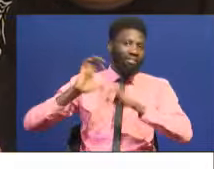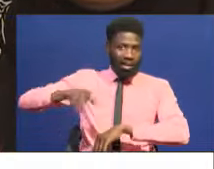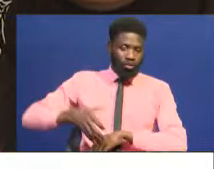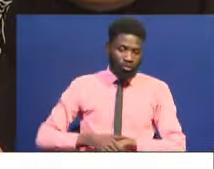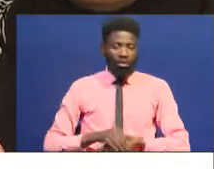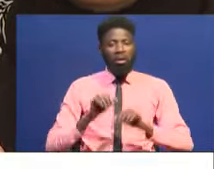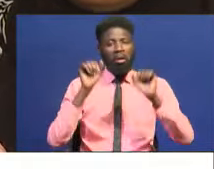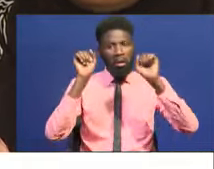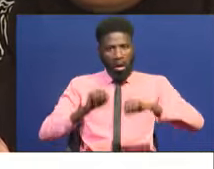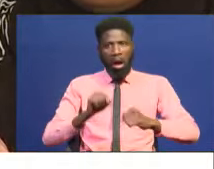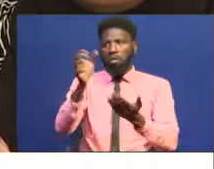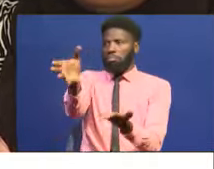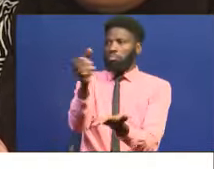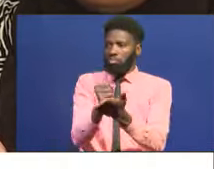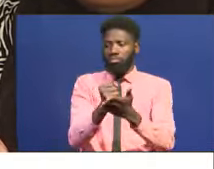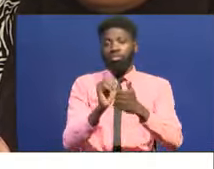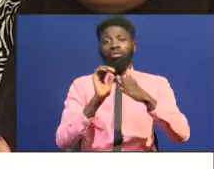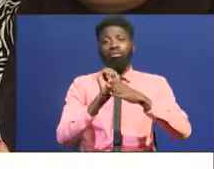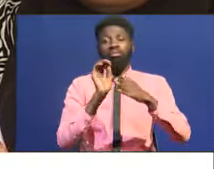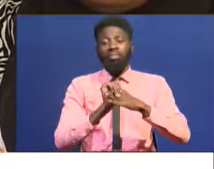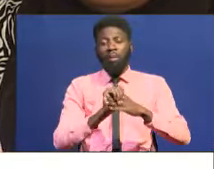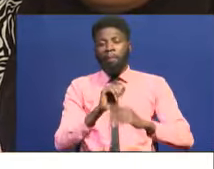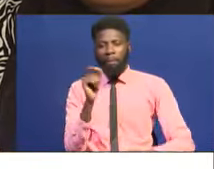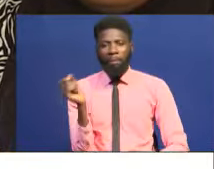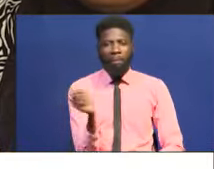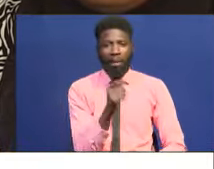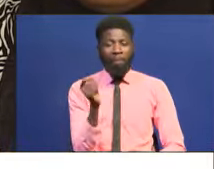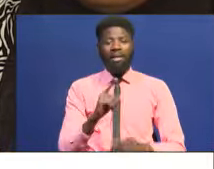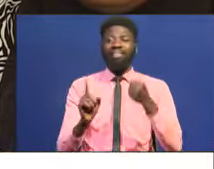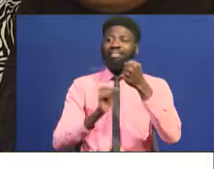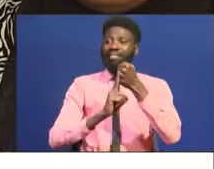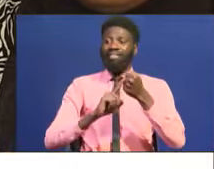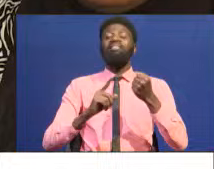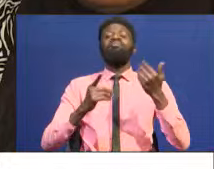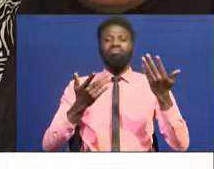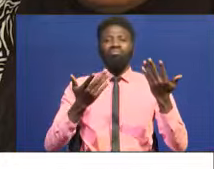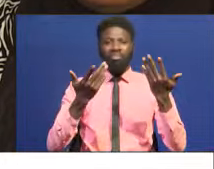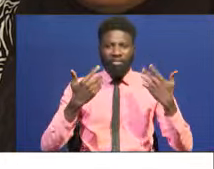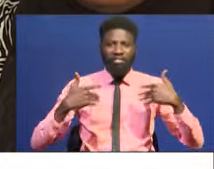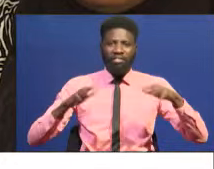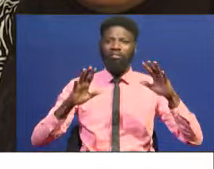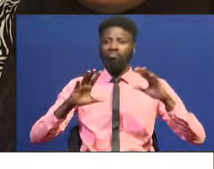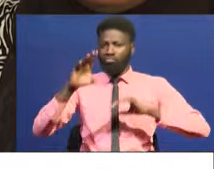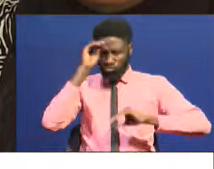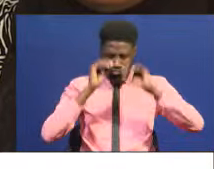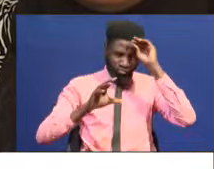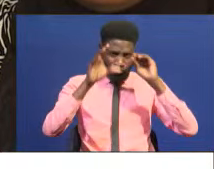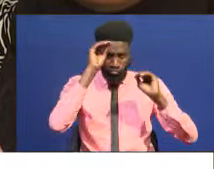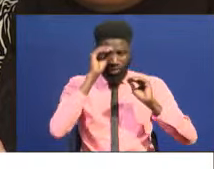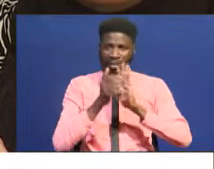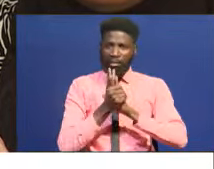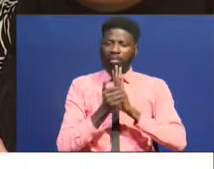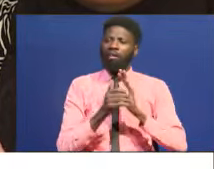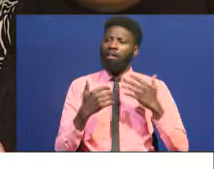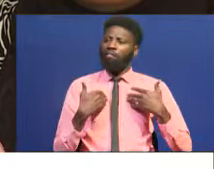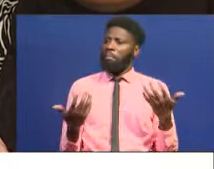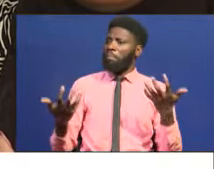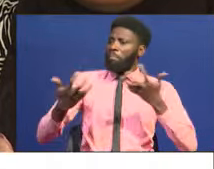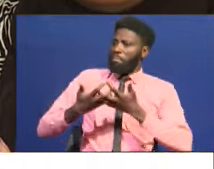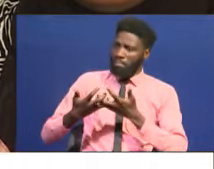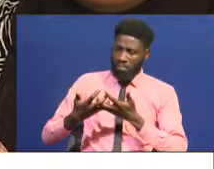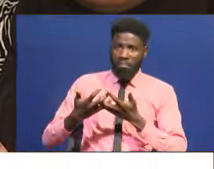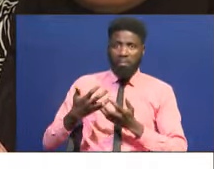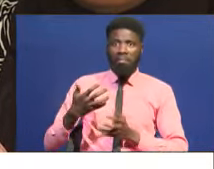months alafu thereafter waweze kupata skills na hekima ambayo inaambatana na